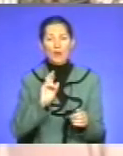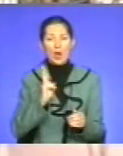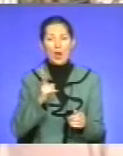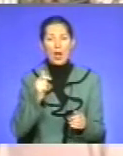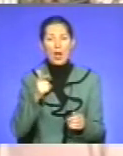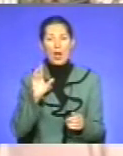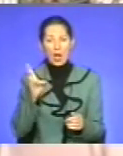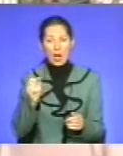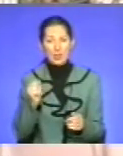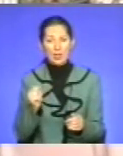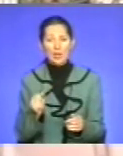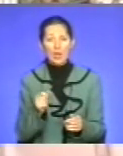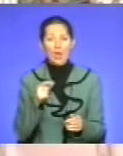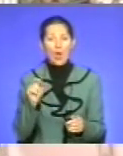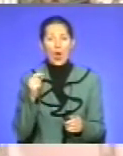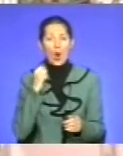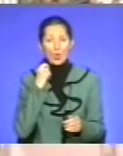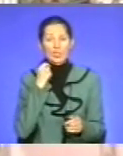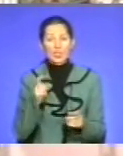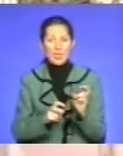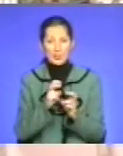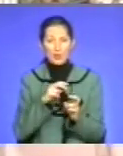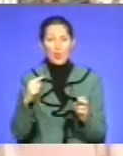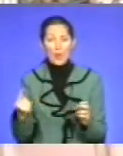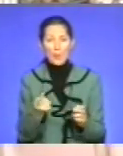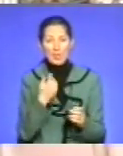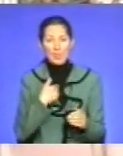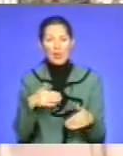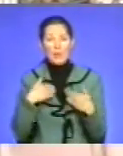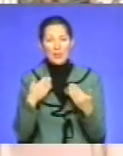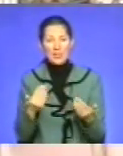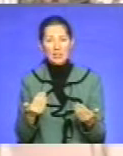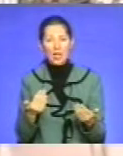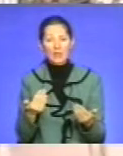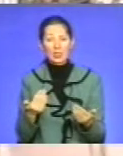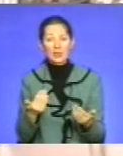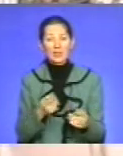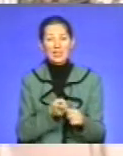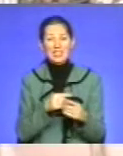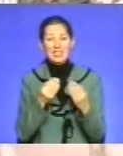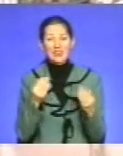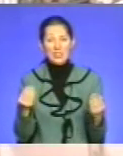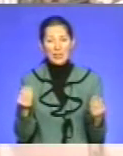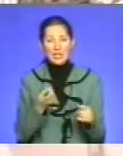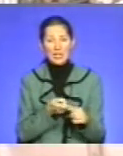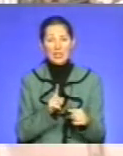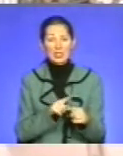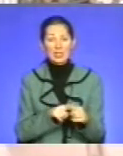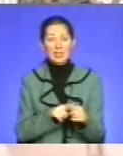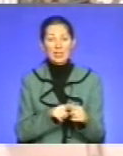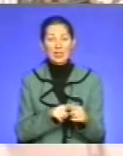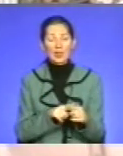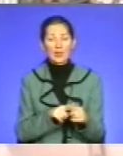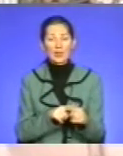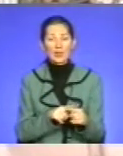яке органічний завод. І вперше ми представили ляйну ще так само на цій виставці, це купу